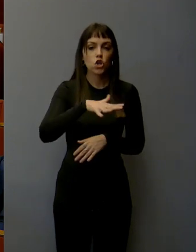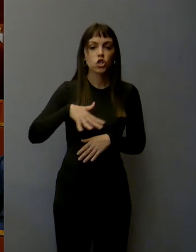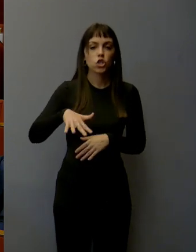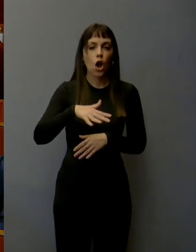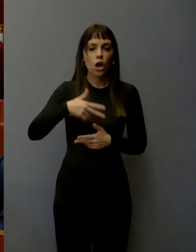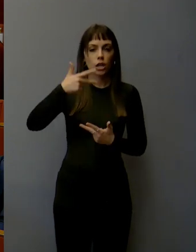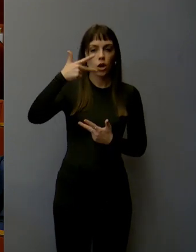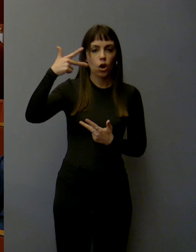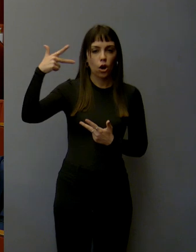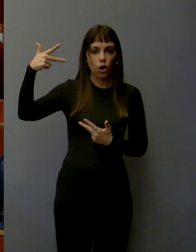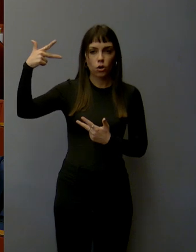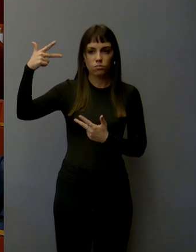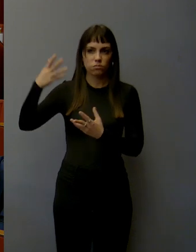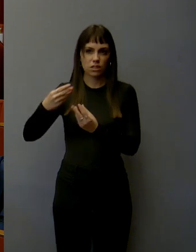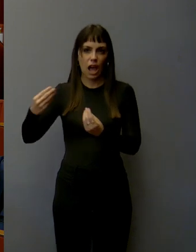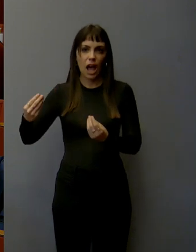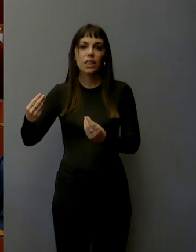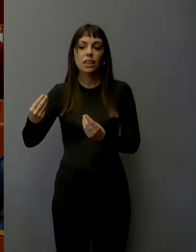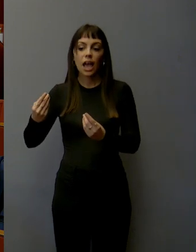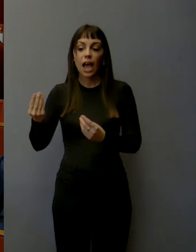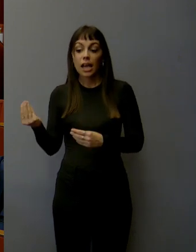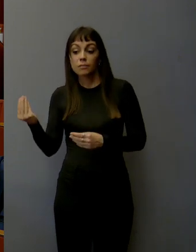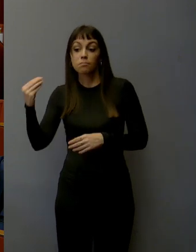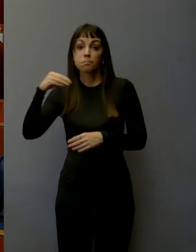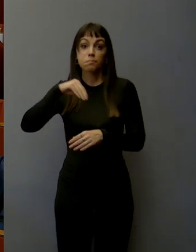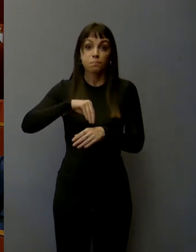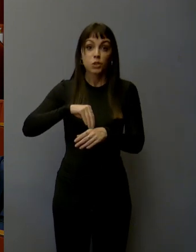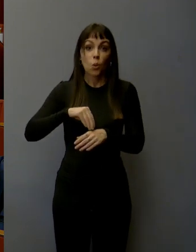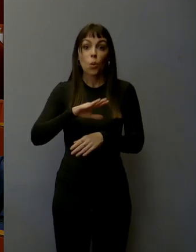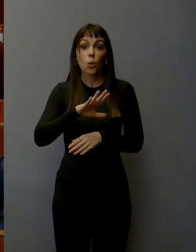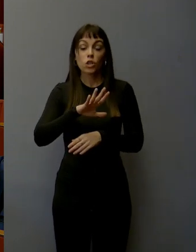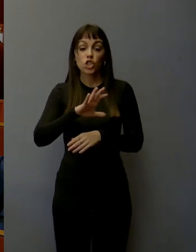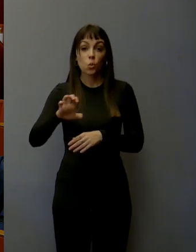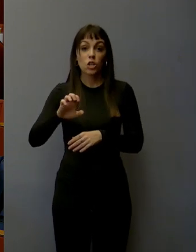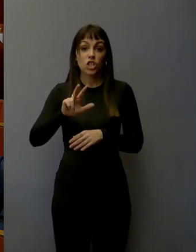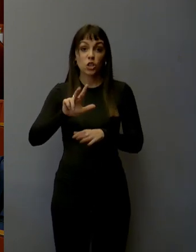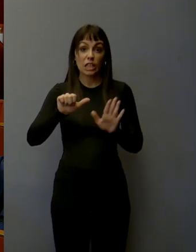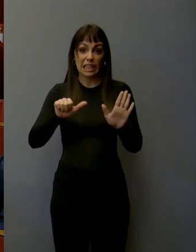tutto questo e vado a concludere È per dire che fondamentalmente